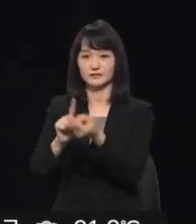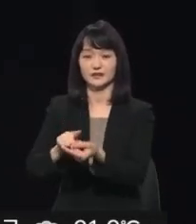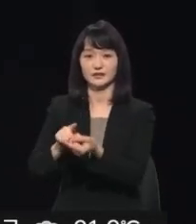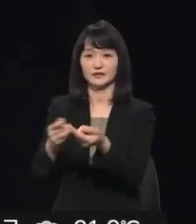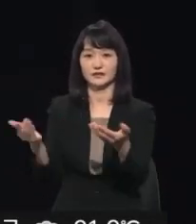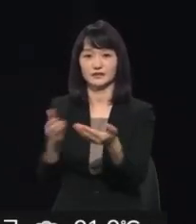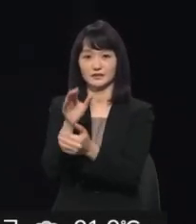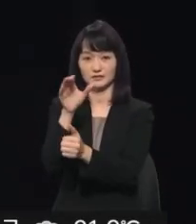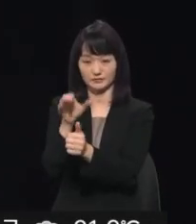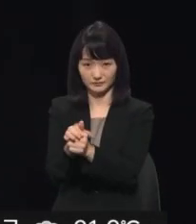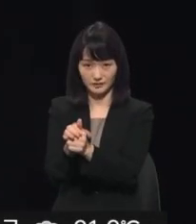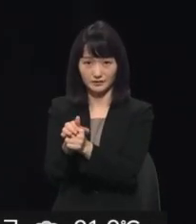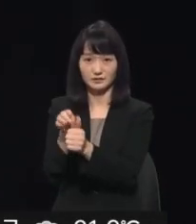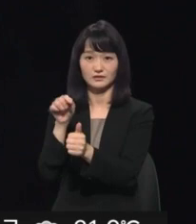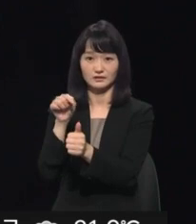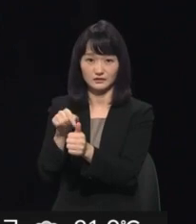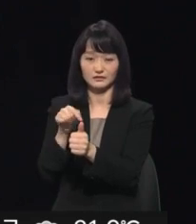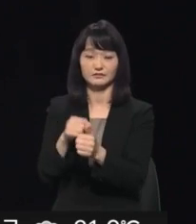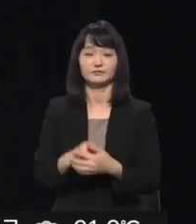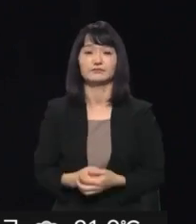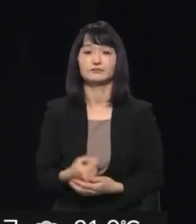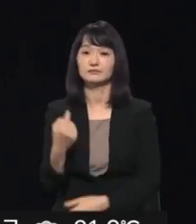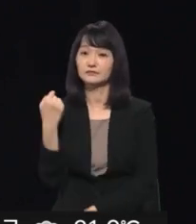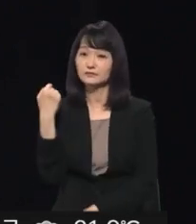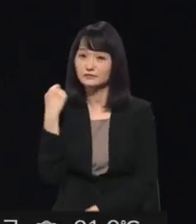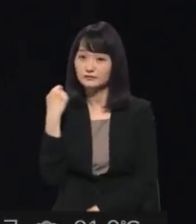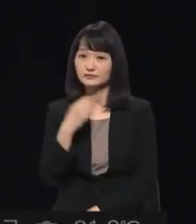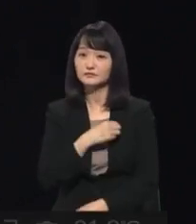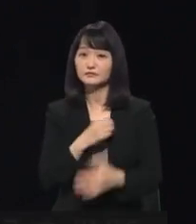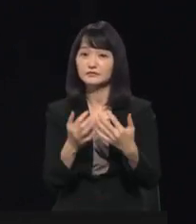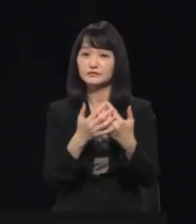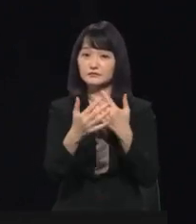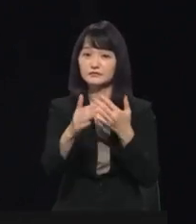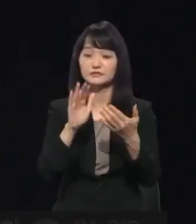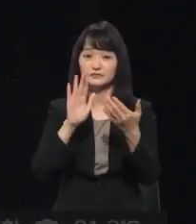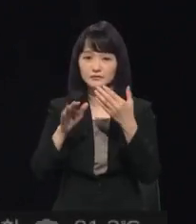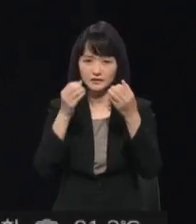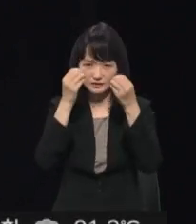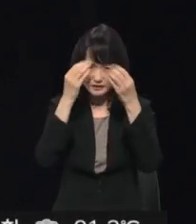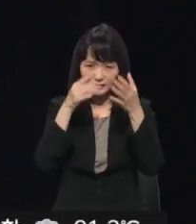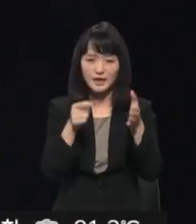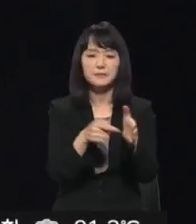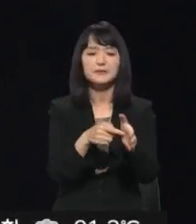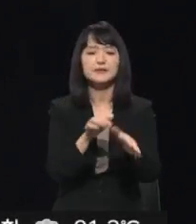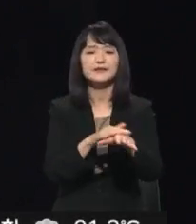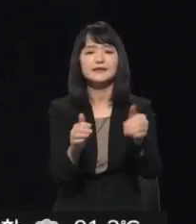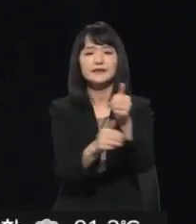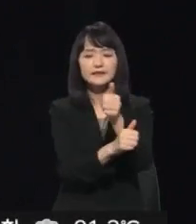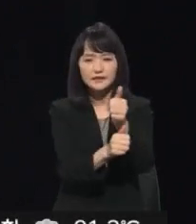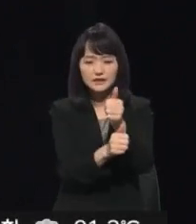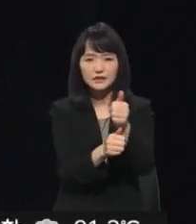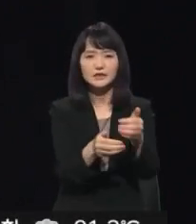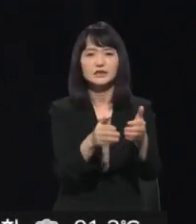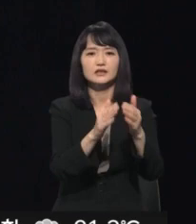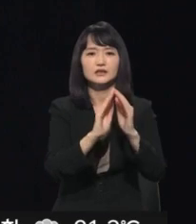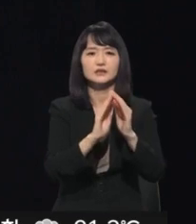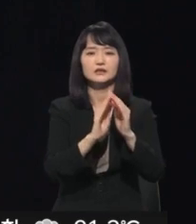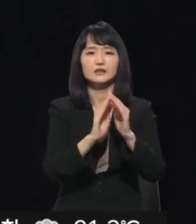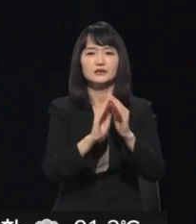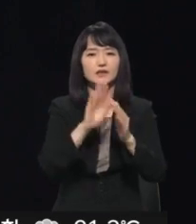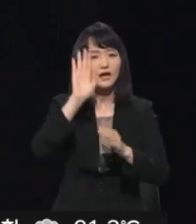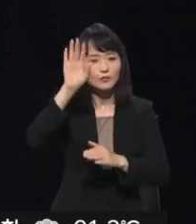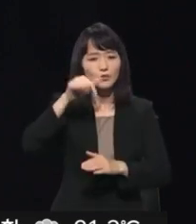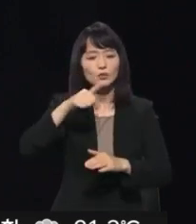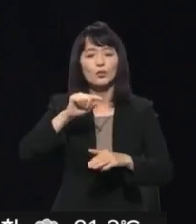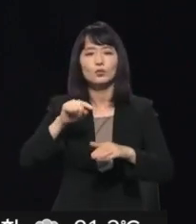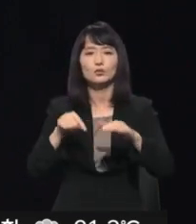맡게 되지만 어 어제 노총 직후에 새 bda 를 구성한 뒤에 거취 표명을 하겠다고 했었죠 거기에